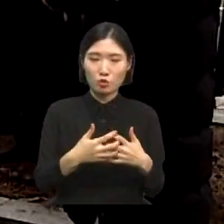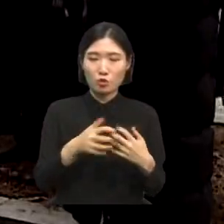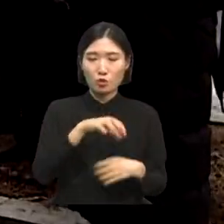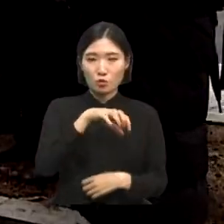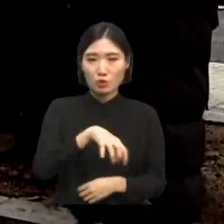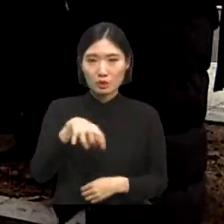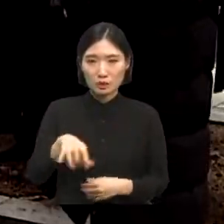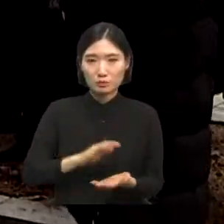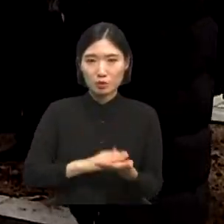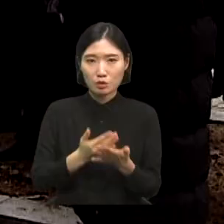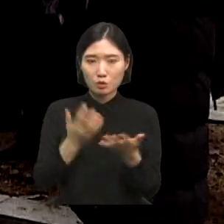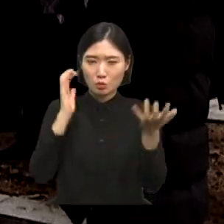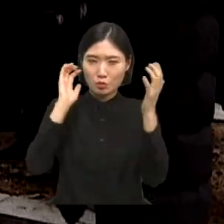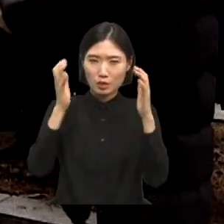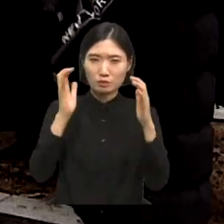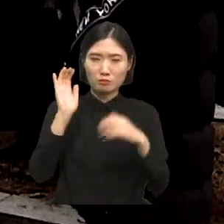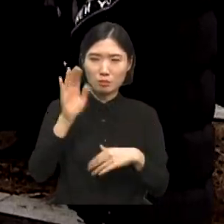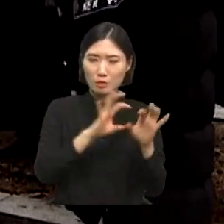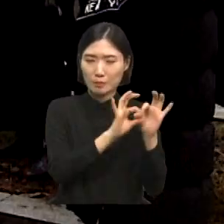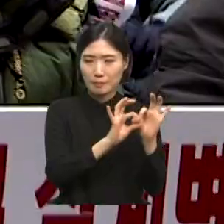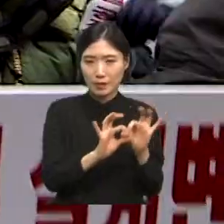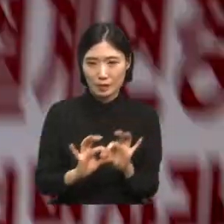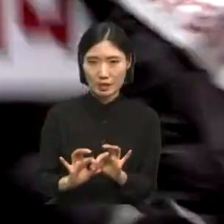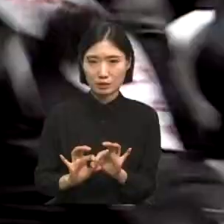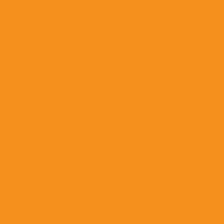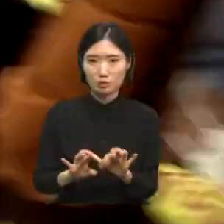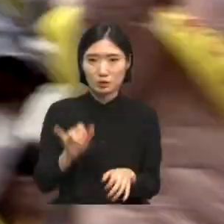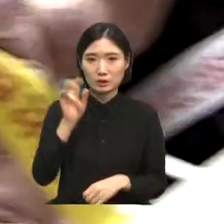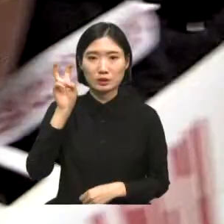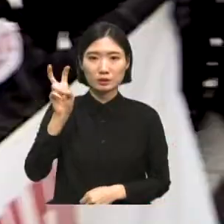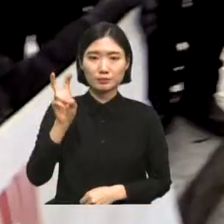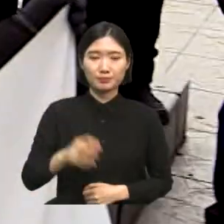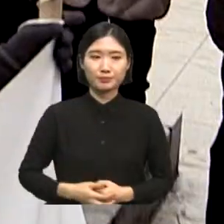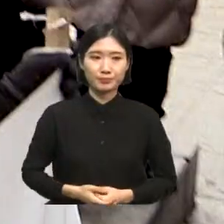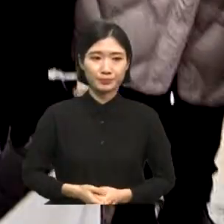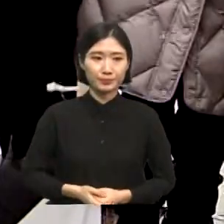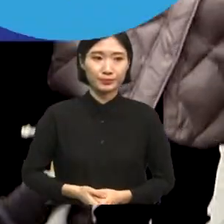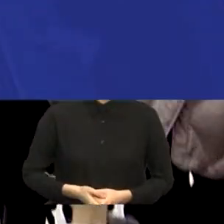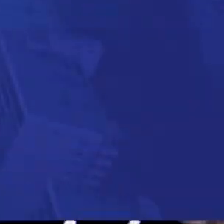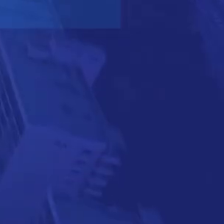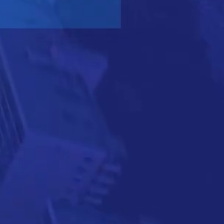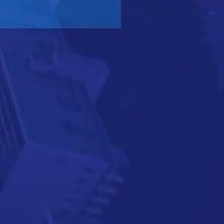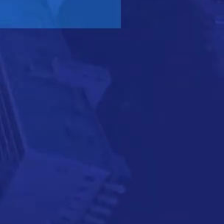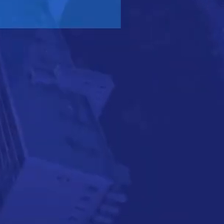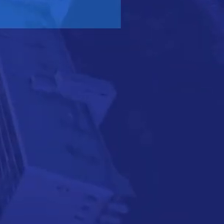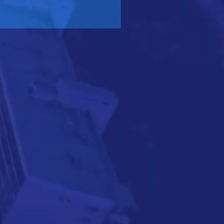논란은 당분간 계속될 것으로 보입니다. 딜라이브 뉴스 윤지아입니다.